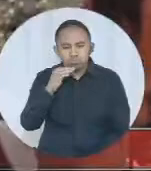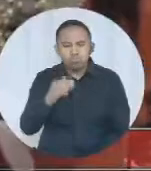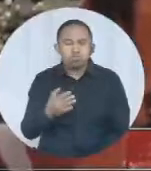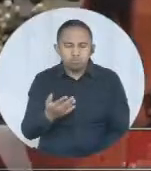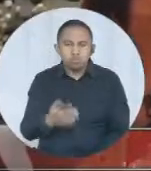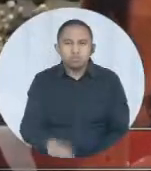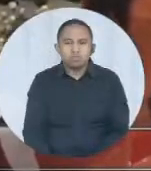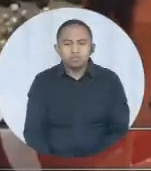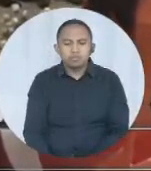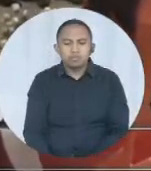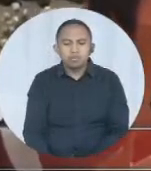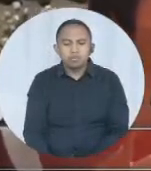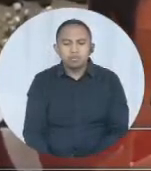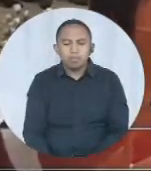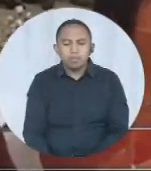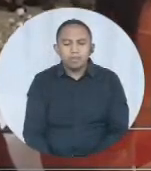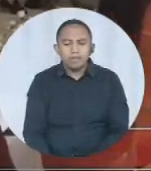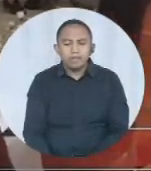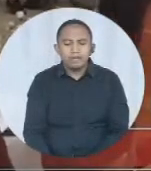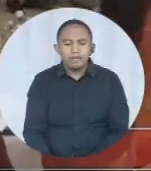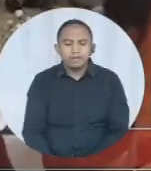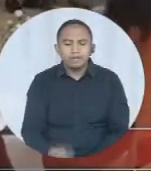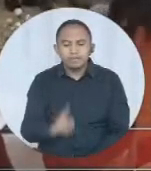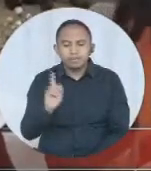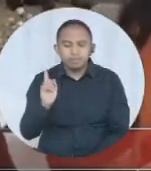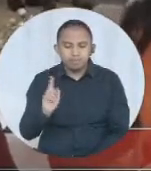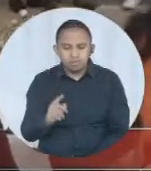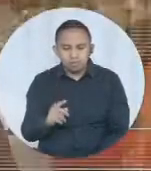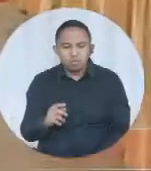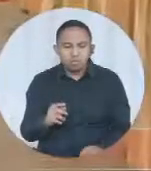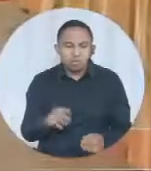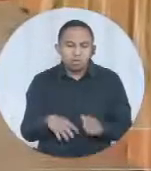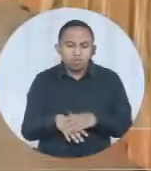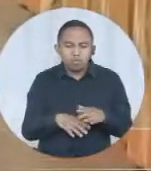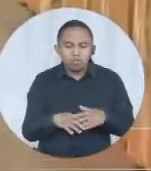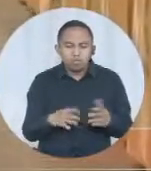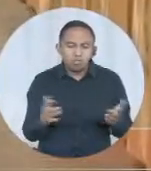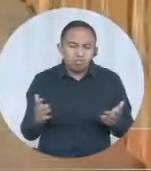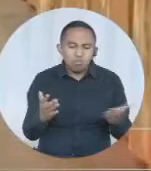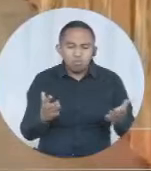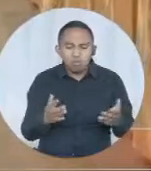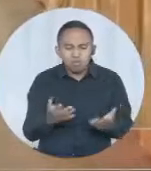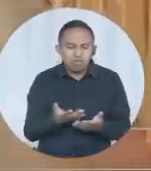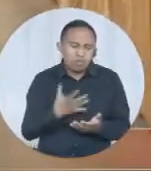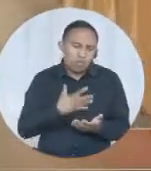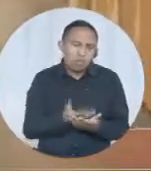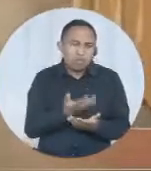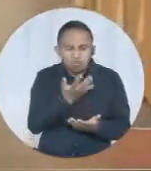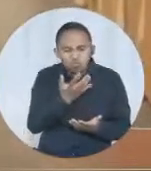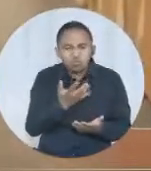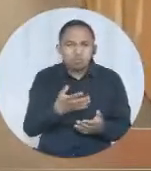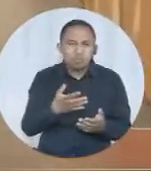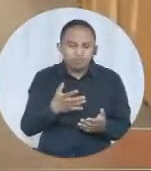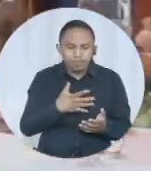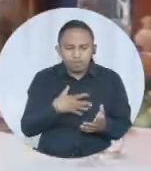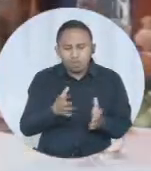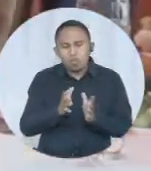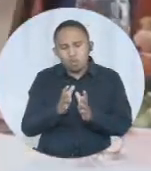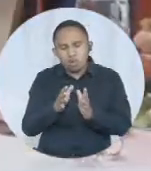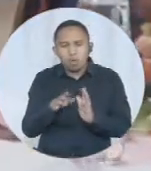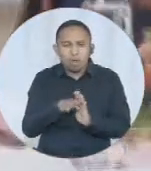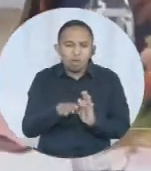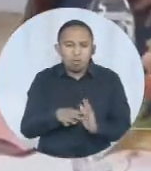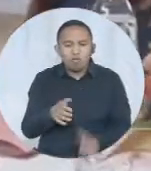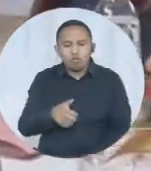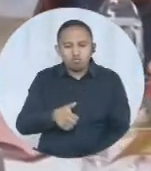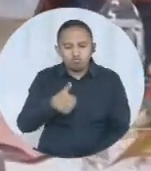tapony. Maneho ny firaisan-kinany ireo antoko vonina amin'ny fampandrosoana sy ny fanohanana ny vinan'ny filoham-pirenena izay no